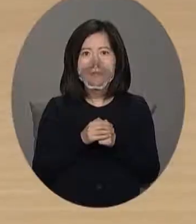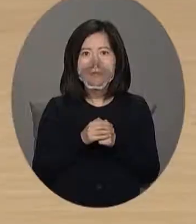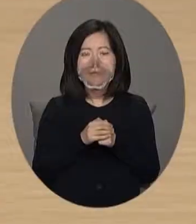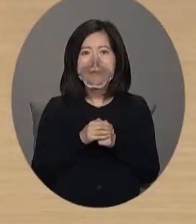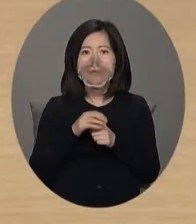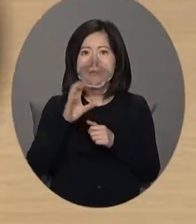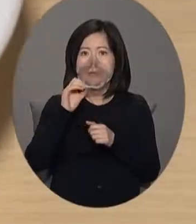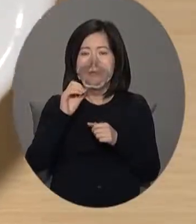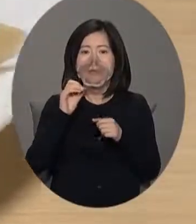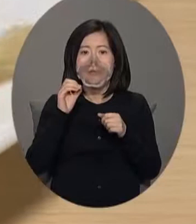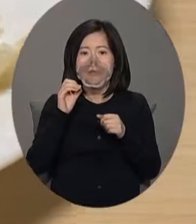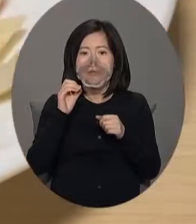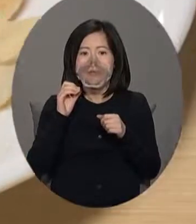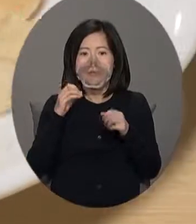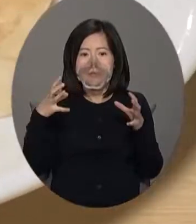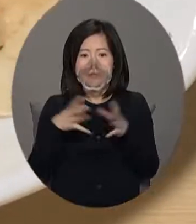百合啦、陳皮啦，